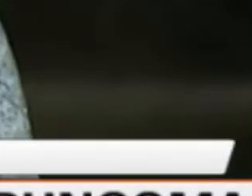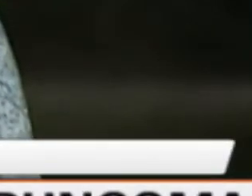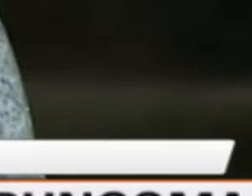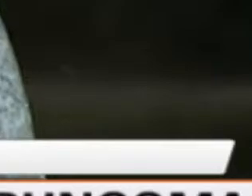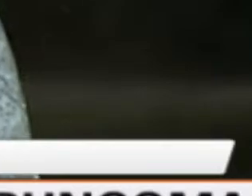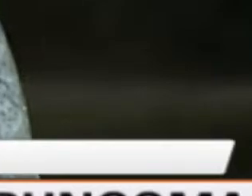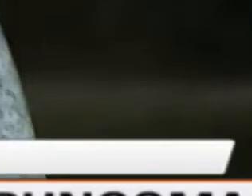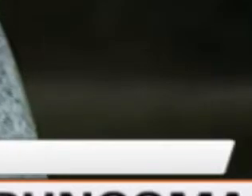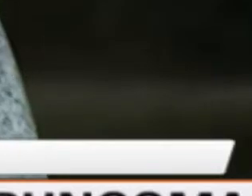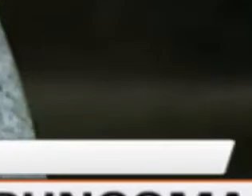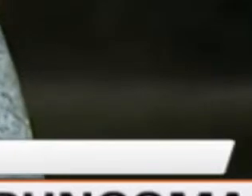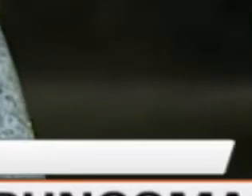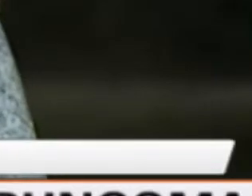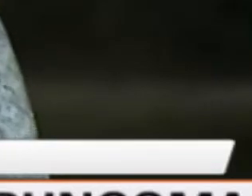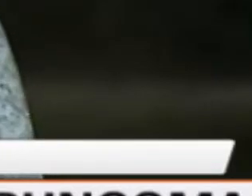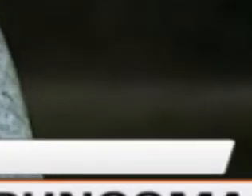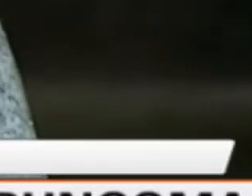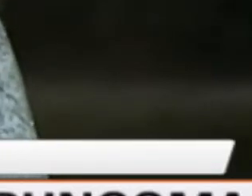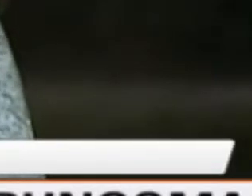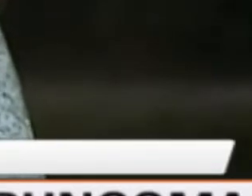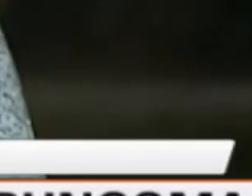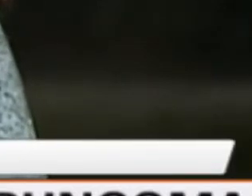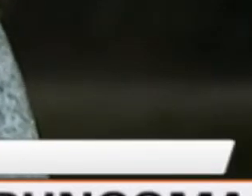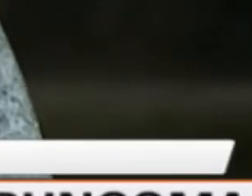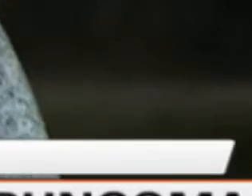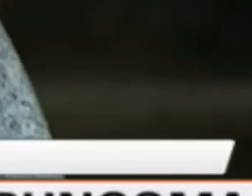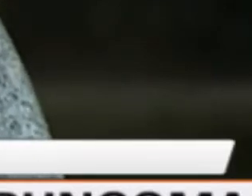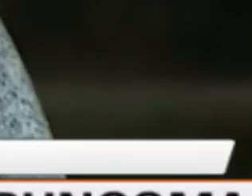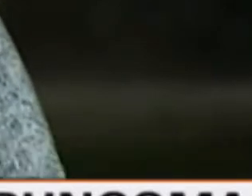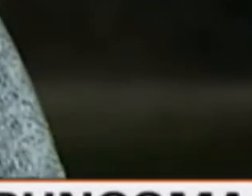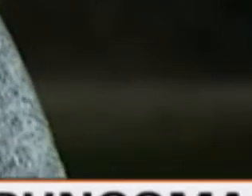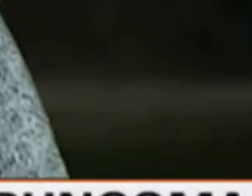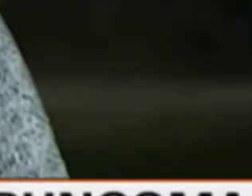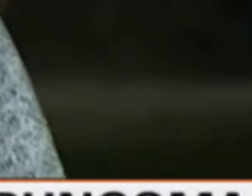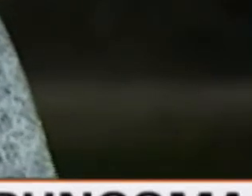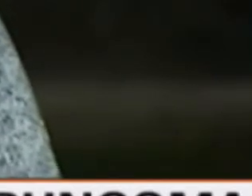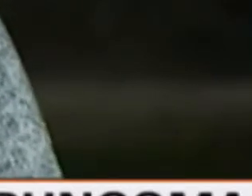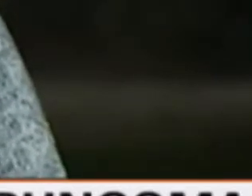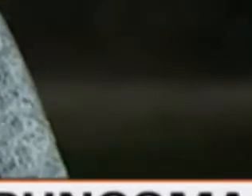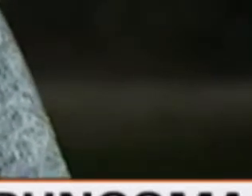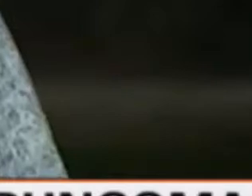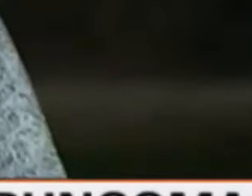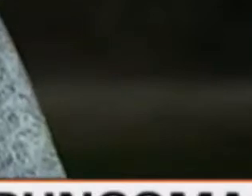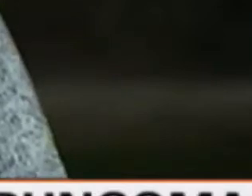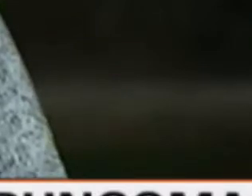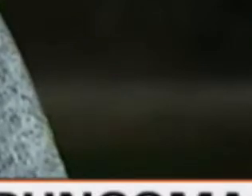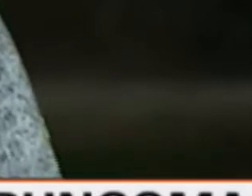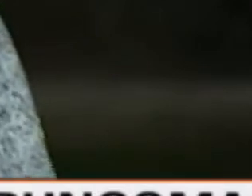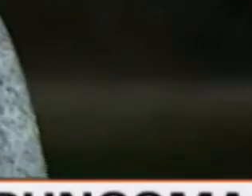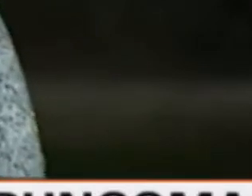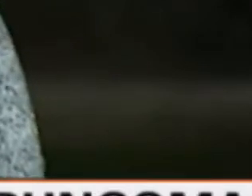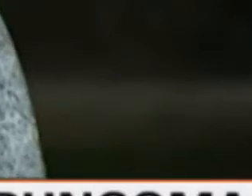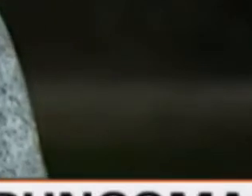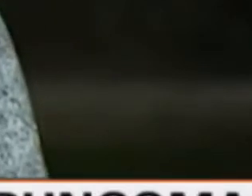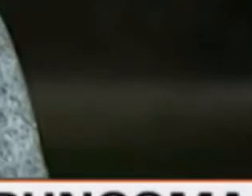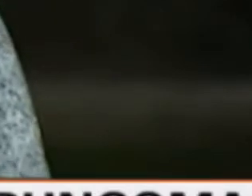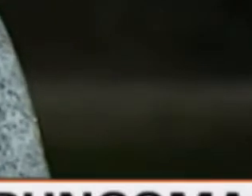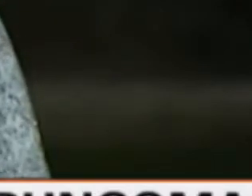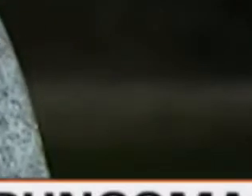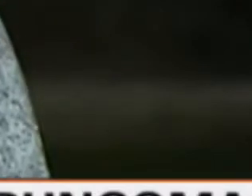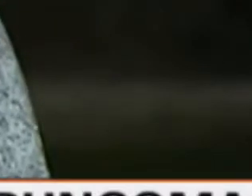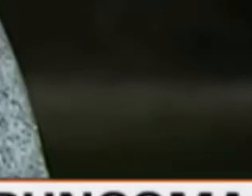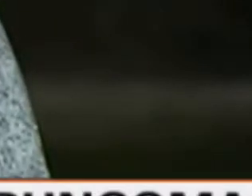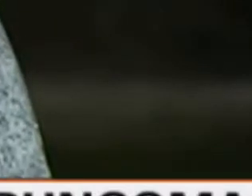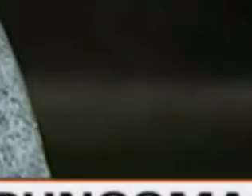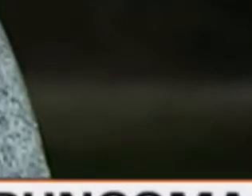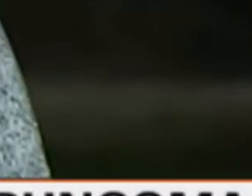mfuringo, tunaenda round, tunasunguka, hatupati suluhia ya kudumu. So rais amesema baada ya